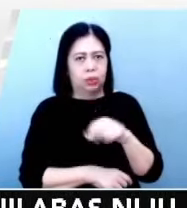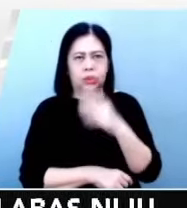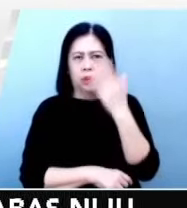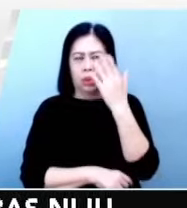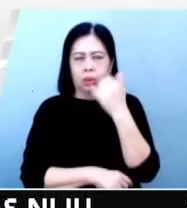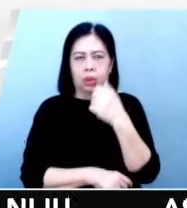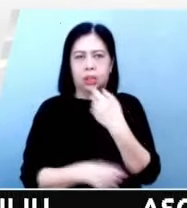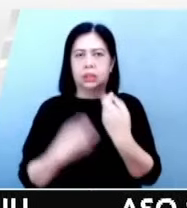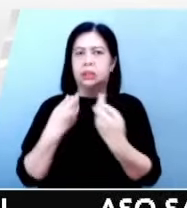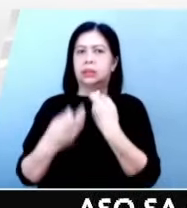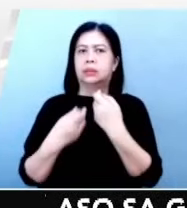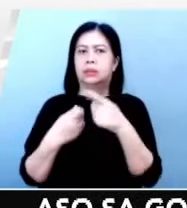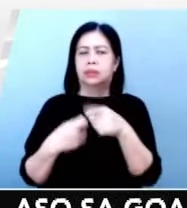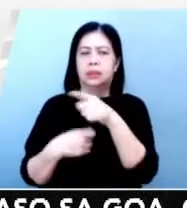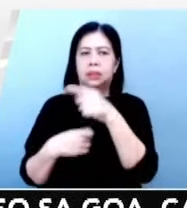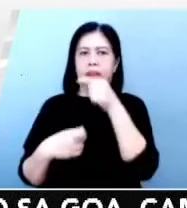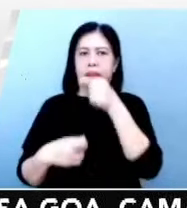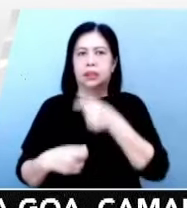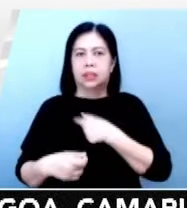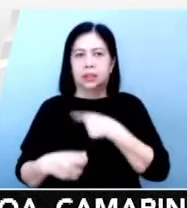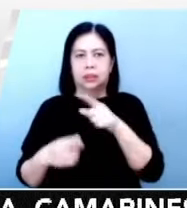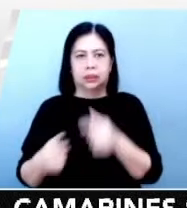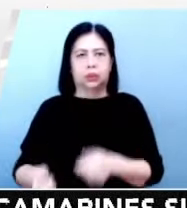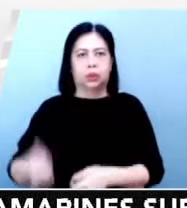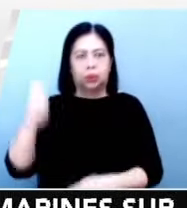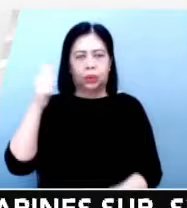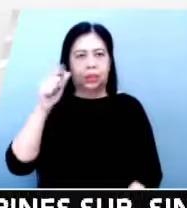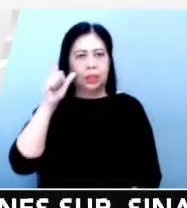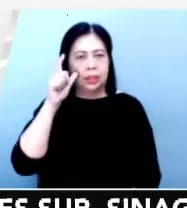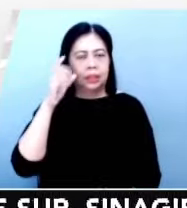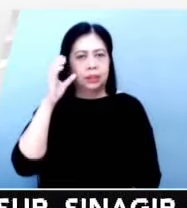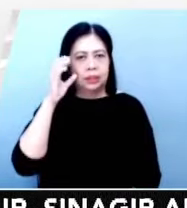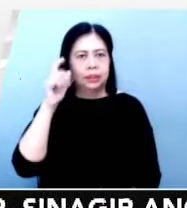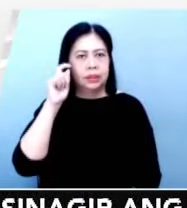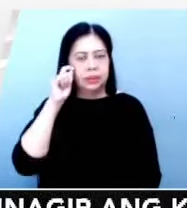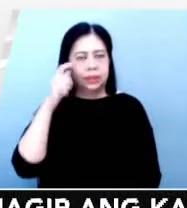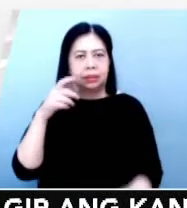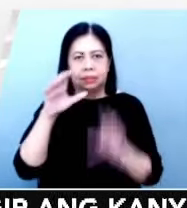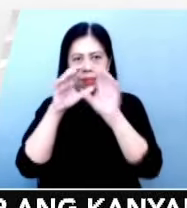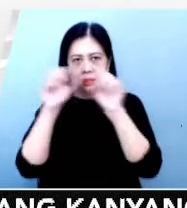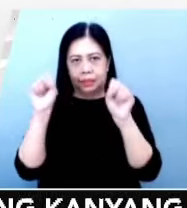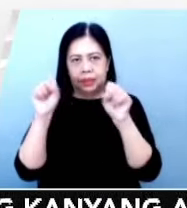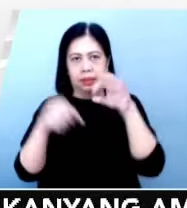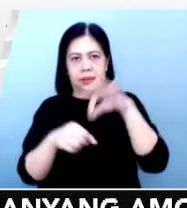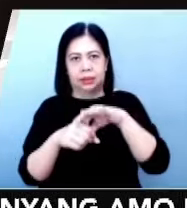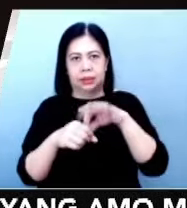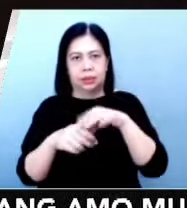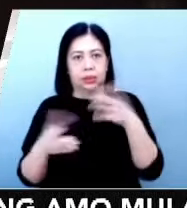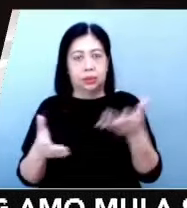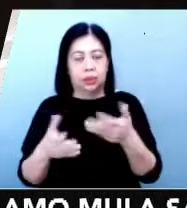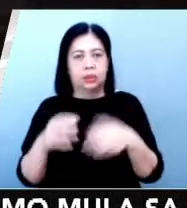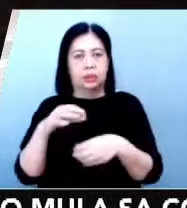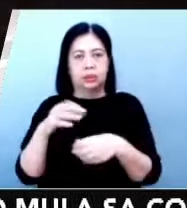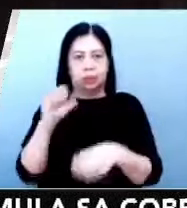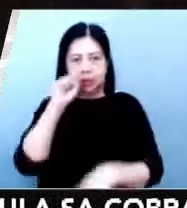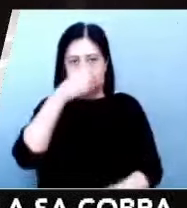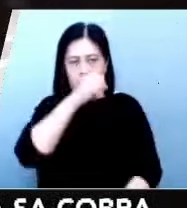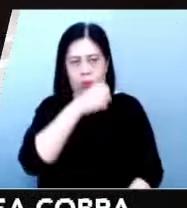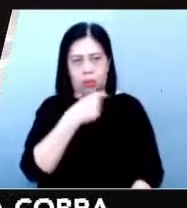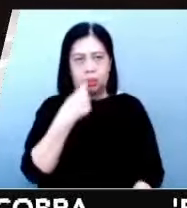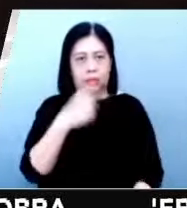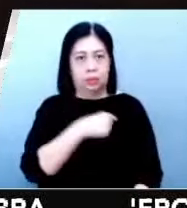Bongbong Marcos sa pagkapanalo ni Lai Ching-te sa presidential elections ng Taiwan. Sabi ng Chinese Foreign